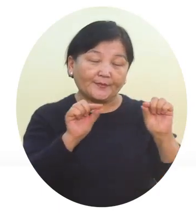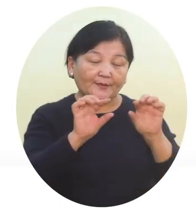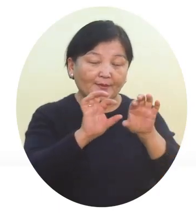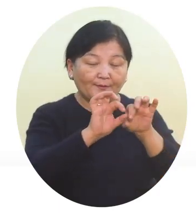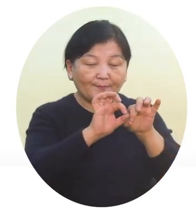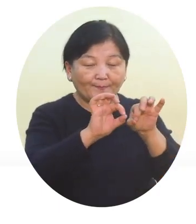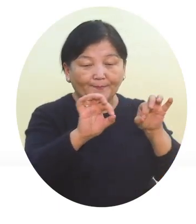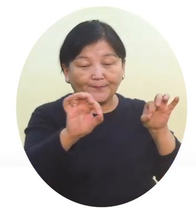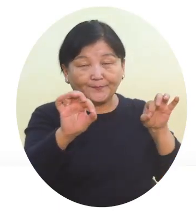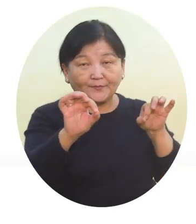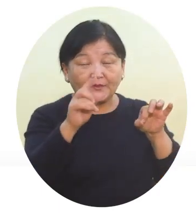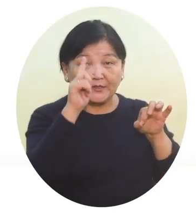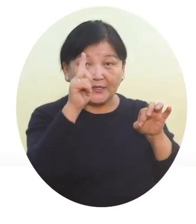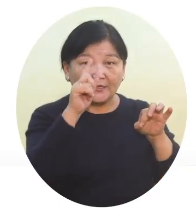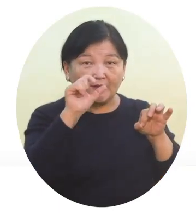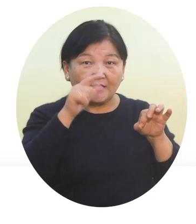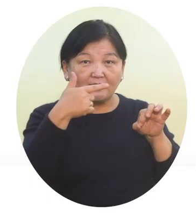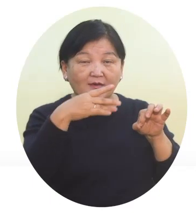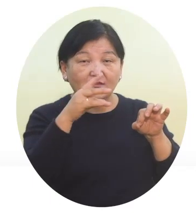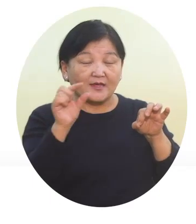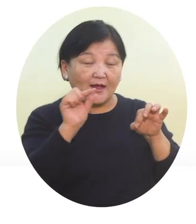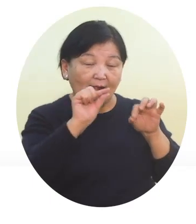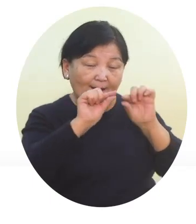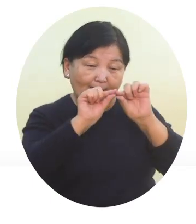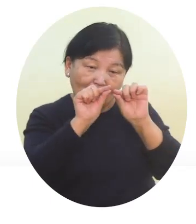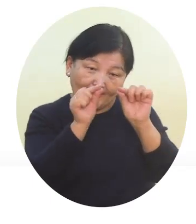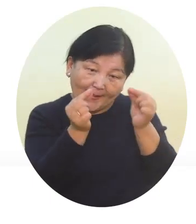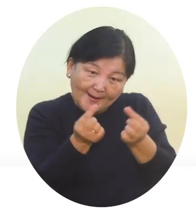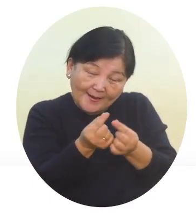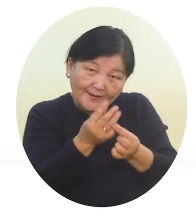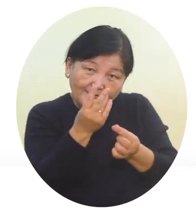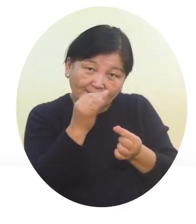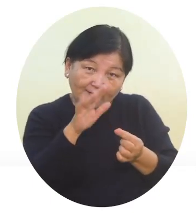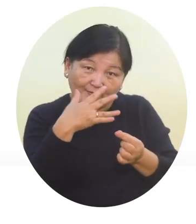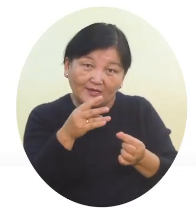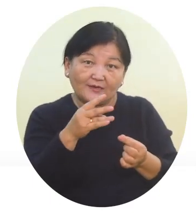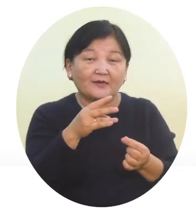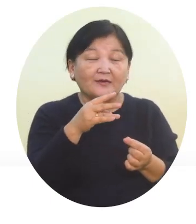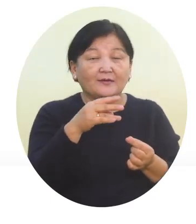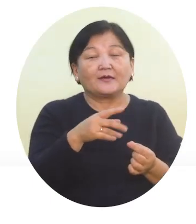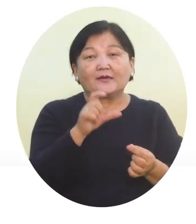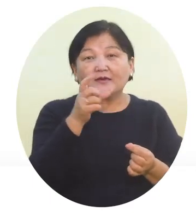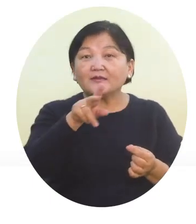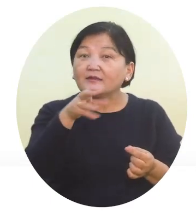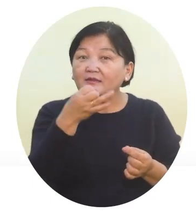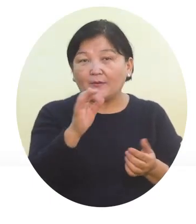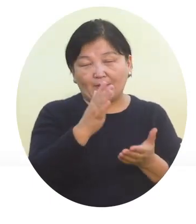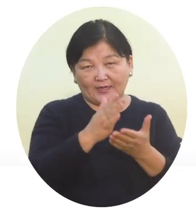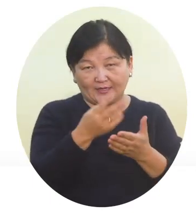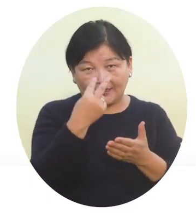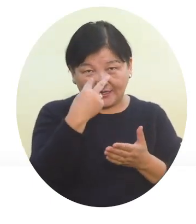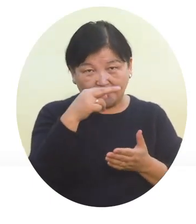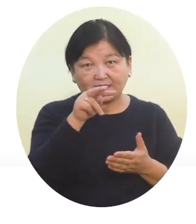хялгасан судас маань нэг игнэ нэмгэн эсүүдээс тогтдог болохыг та бүхэн олж харж байгаа байха.